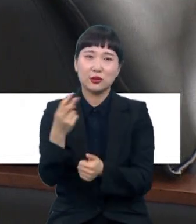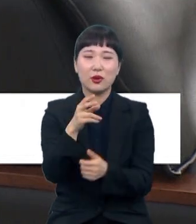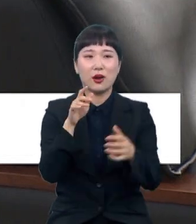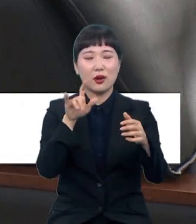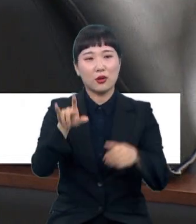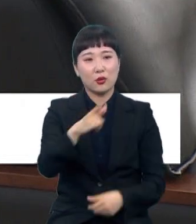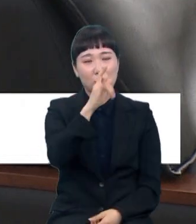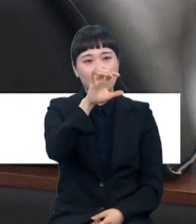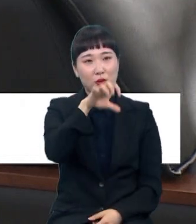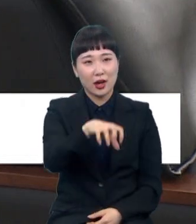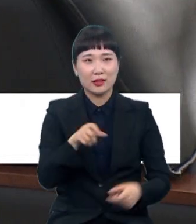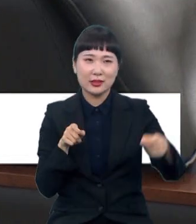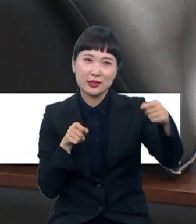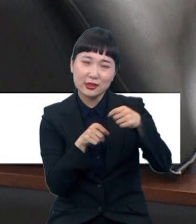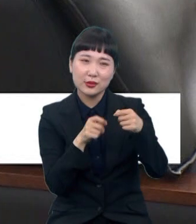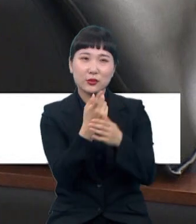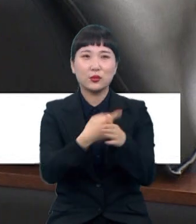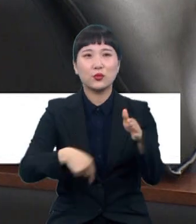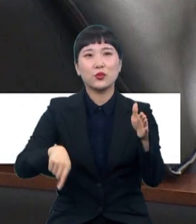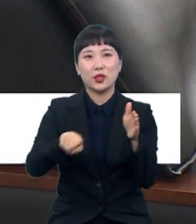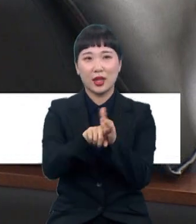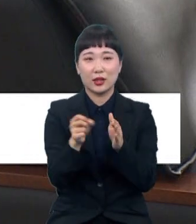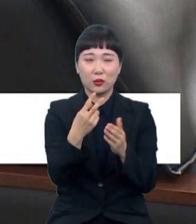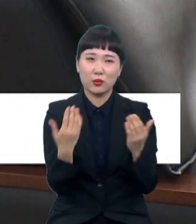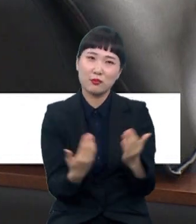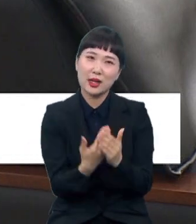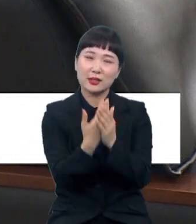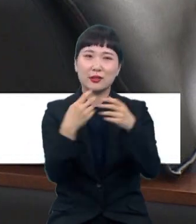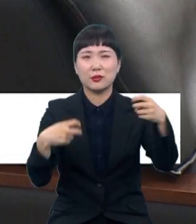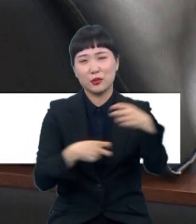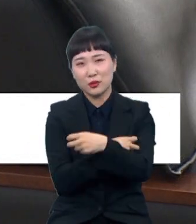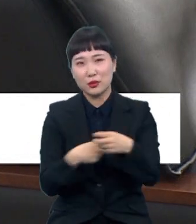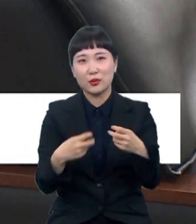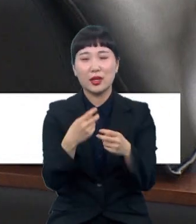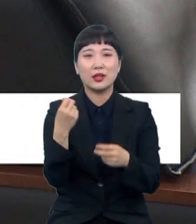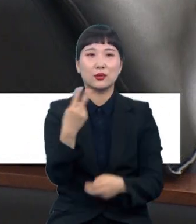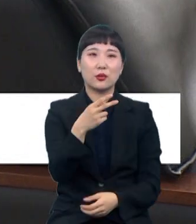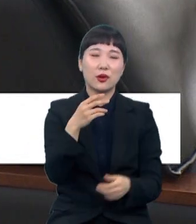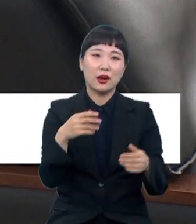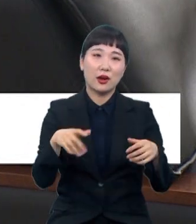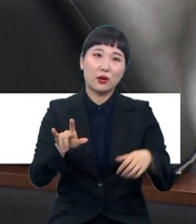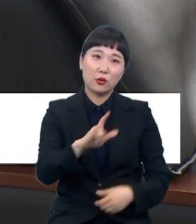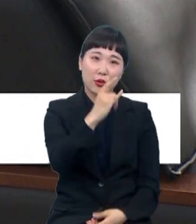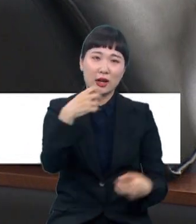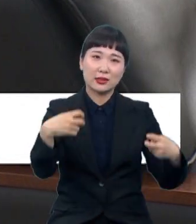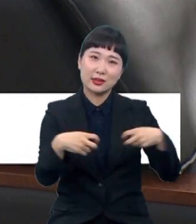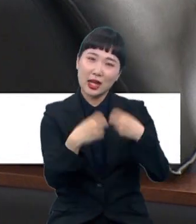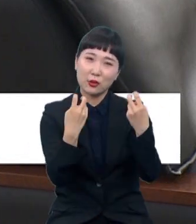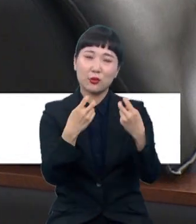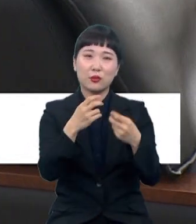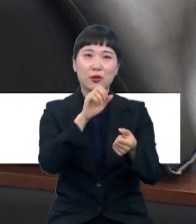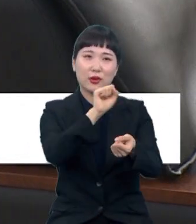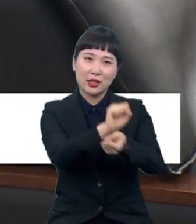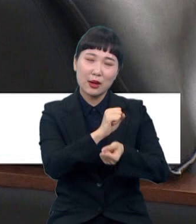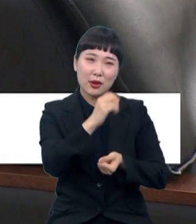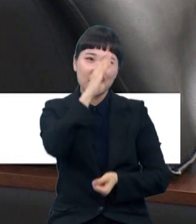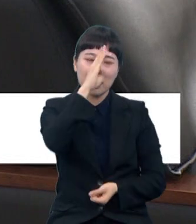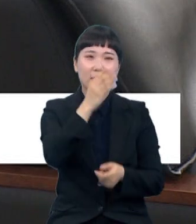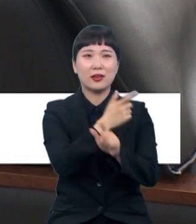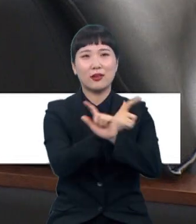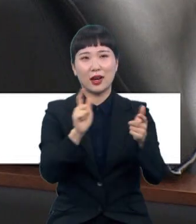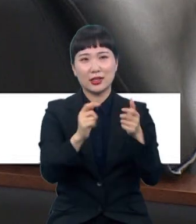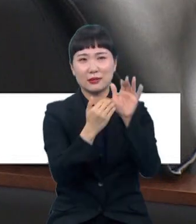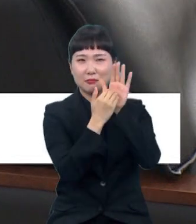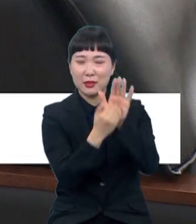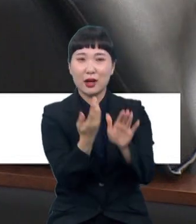광역교통망 구축과 공항 사고 감염병을 대응할 국립공공병원 설치 및